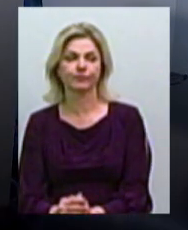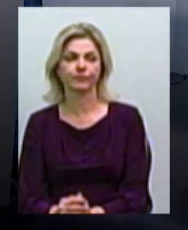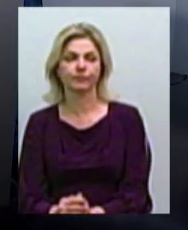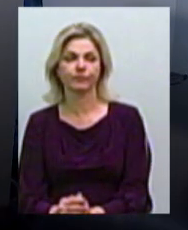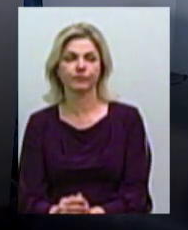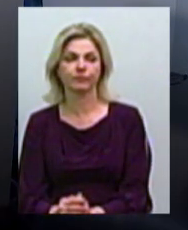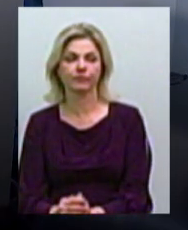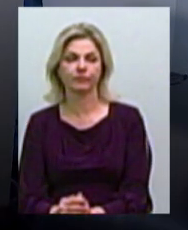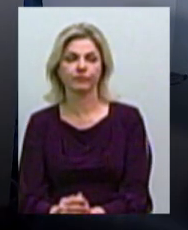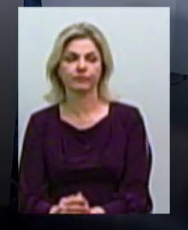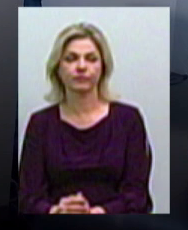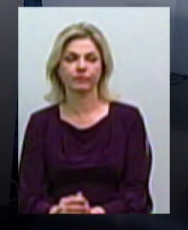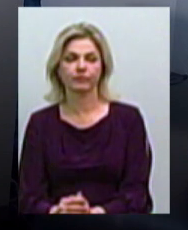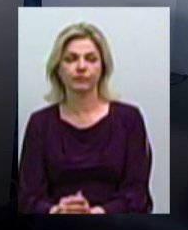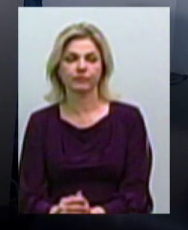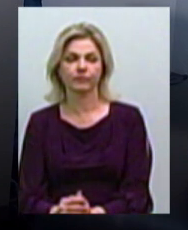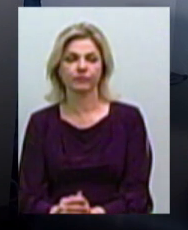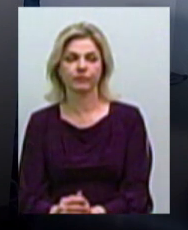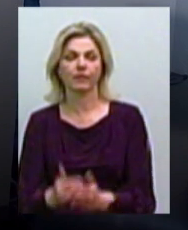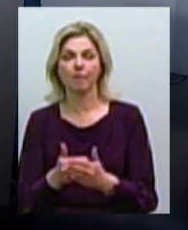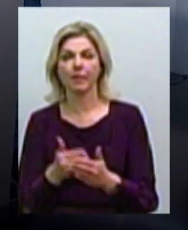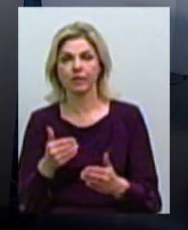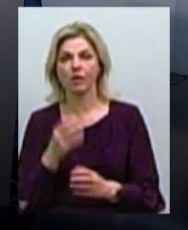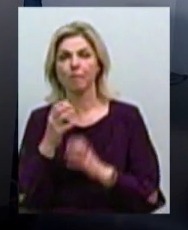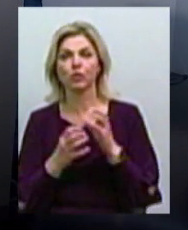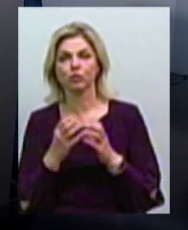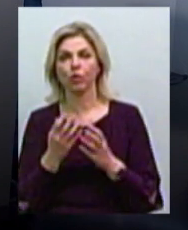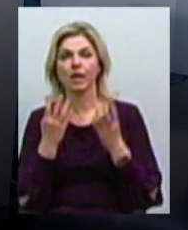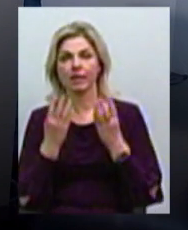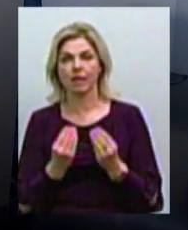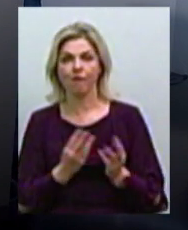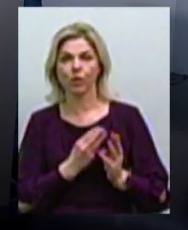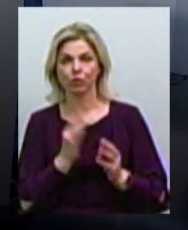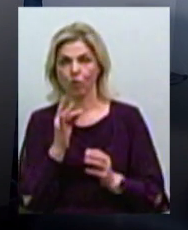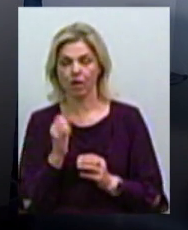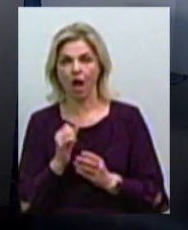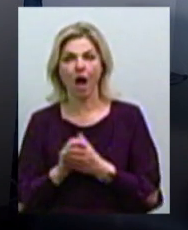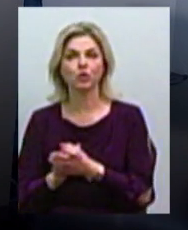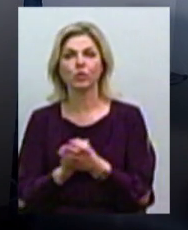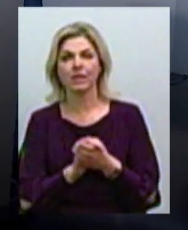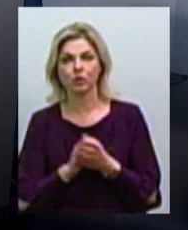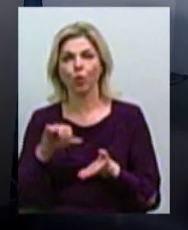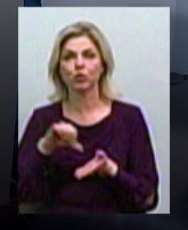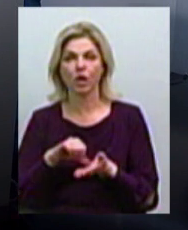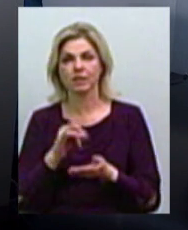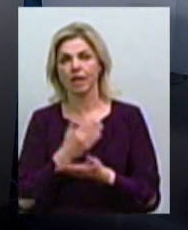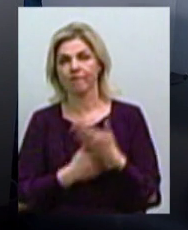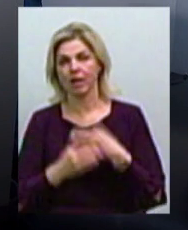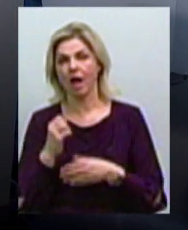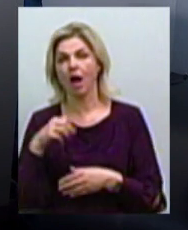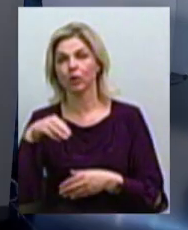76 92 33. Напередодні Міжнародного дня волонтера Асоціація учасників та інвалідів